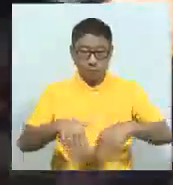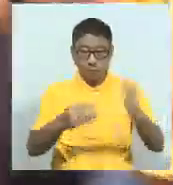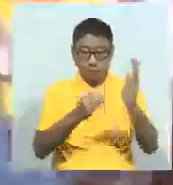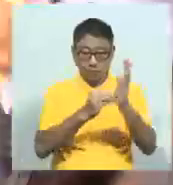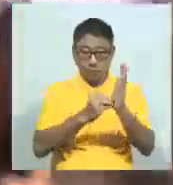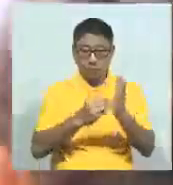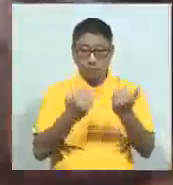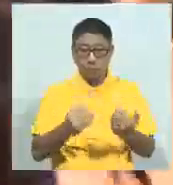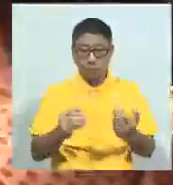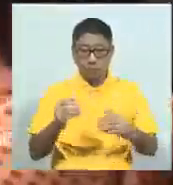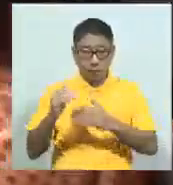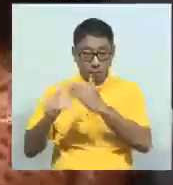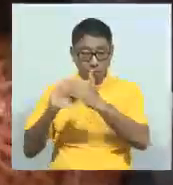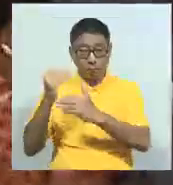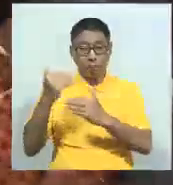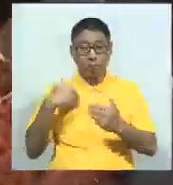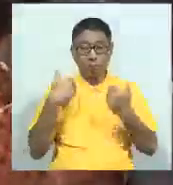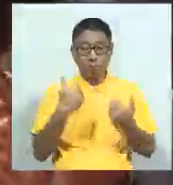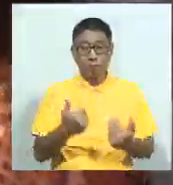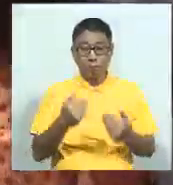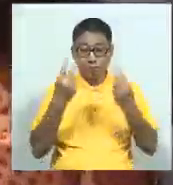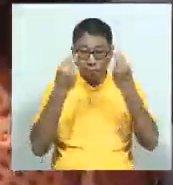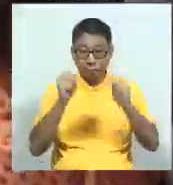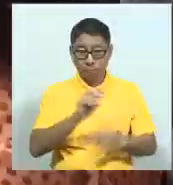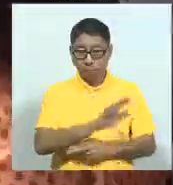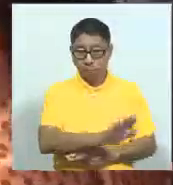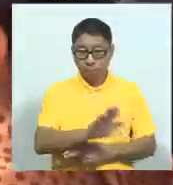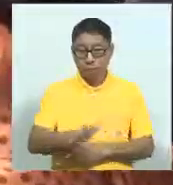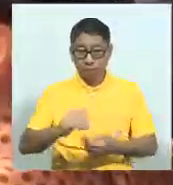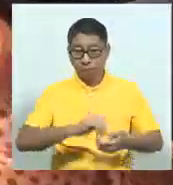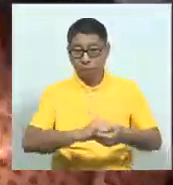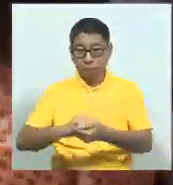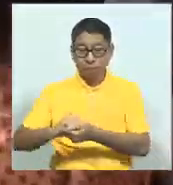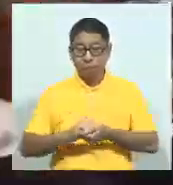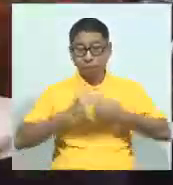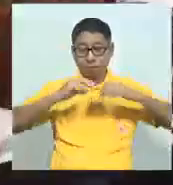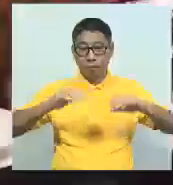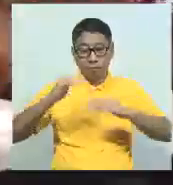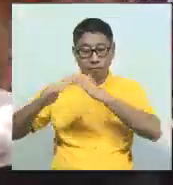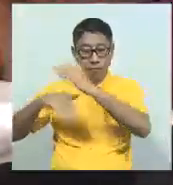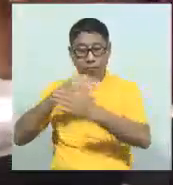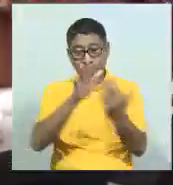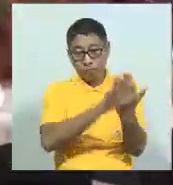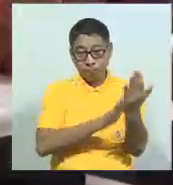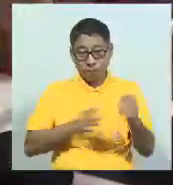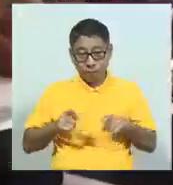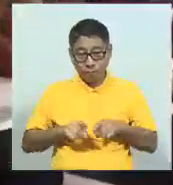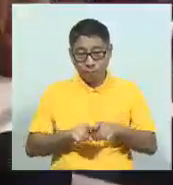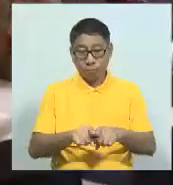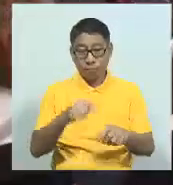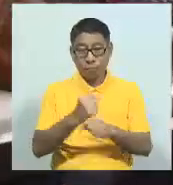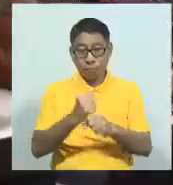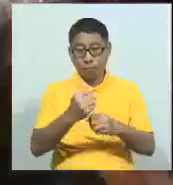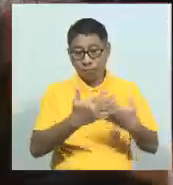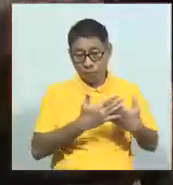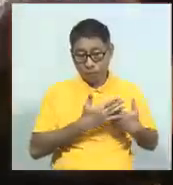เพื่อคุณภาพชีวิตที่ดีกว่าโดยนายกรัฐมนตรีก็ฝากให้ทุกคนร่วมมือกับรัฐบาลพัฒนาประเทศควบคู่ไปกับการสร้าง